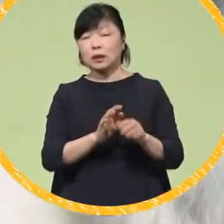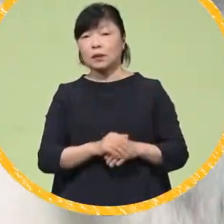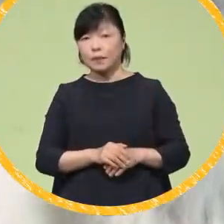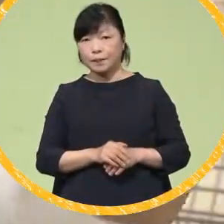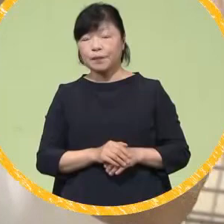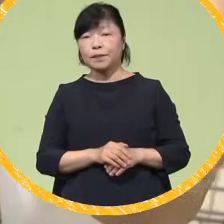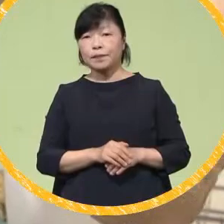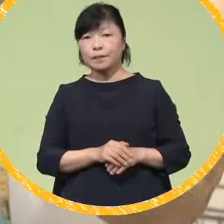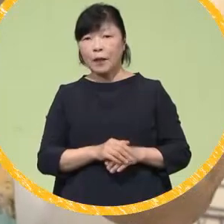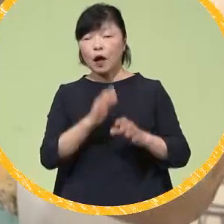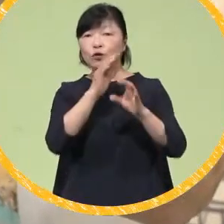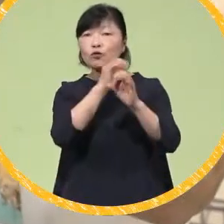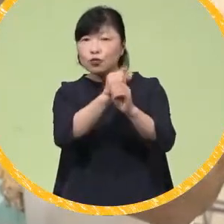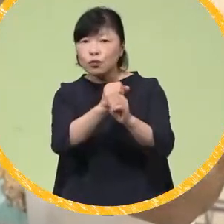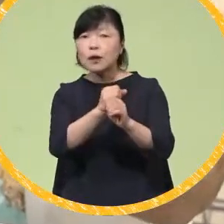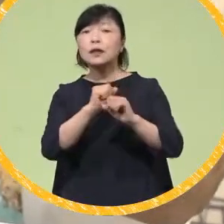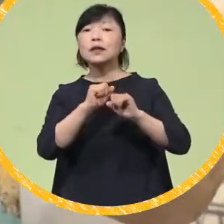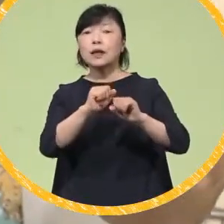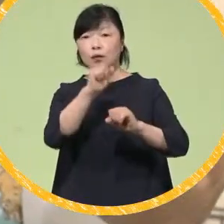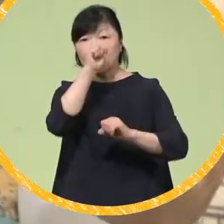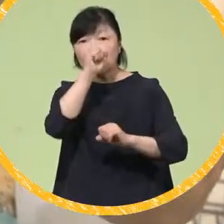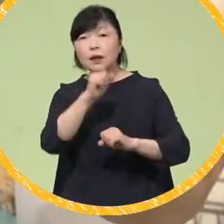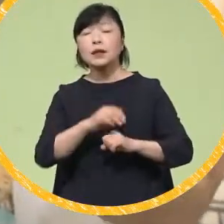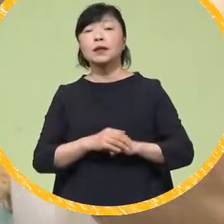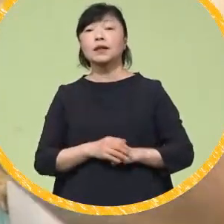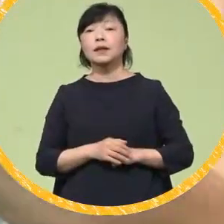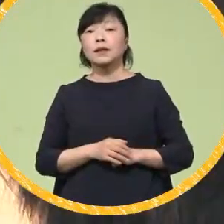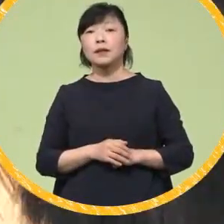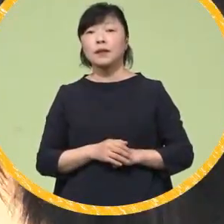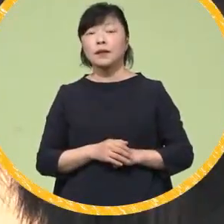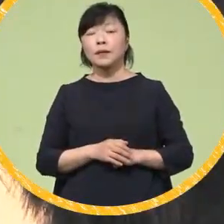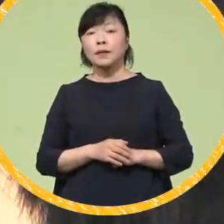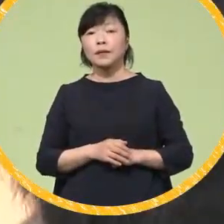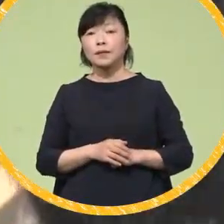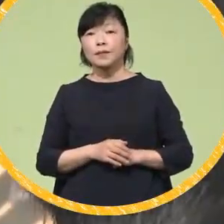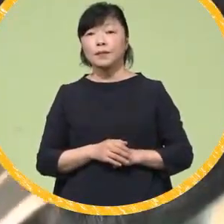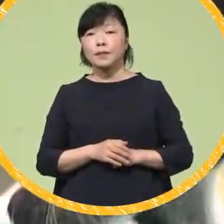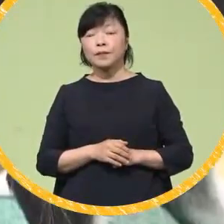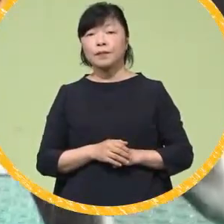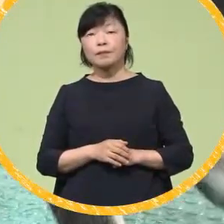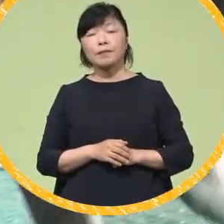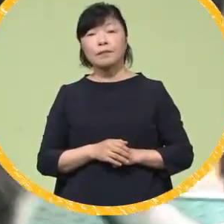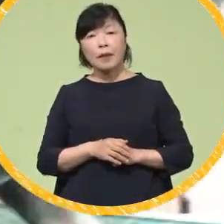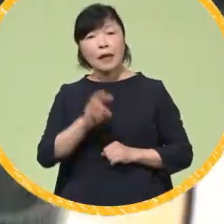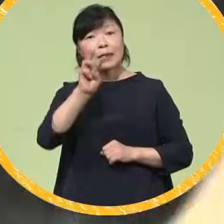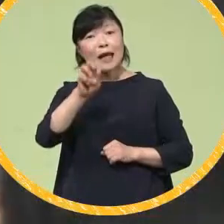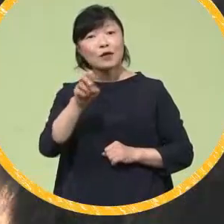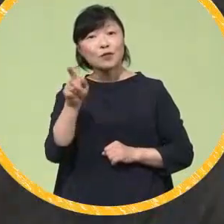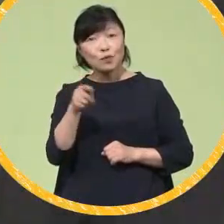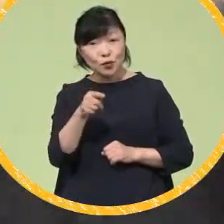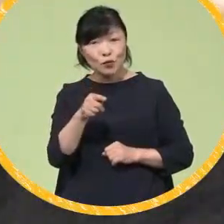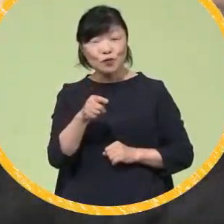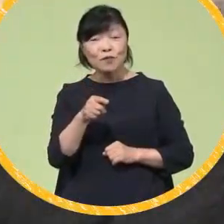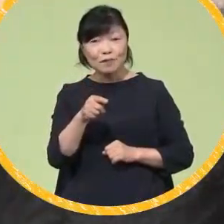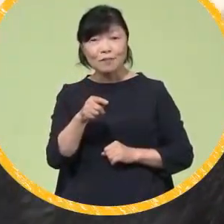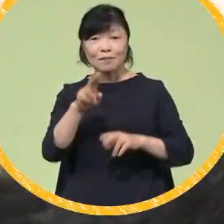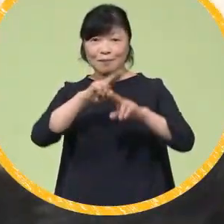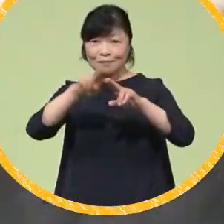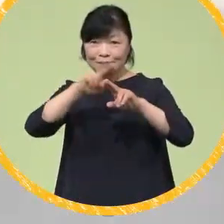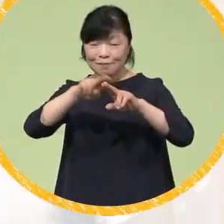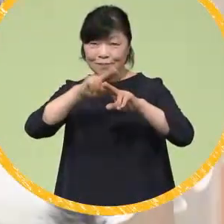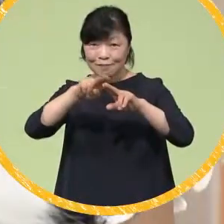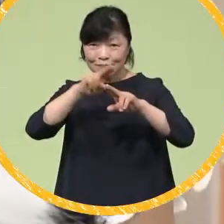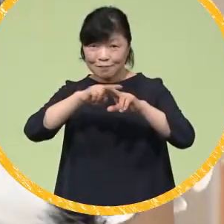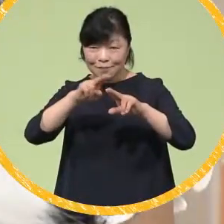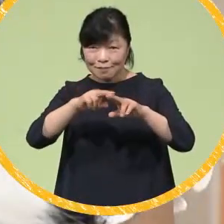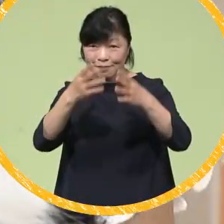ちょっと 重点的にちょっとカットしていくんですね。 はい、およそ30分、司くんのサマーカ